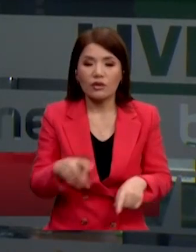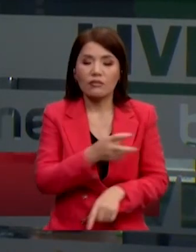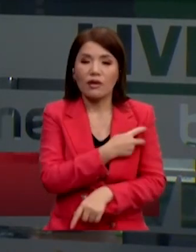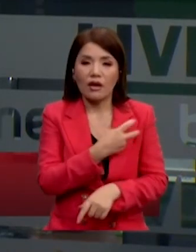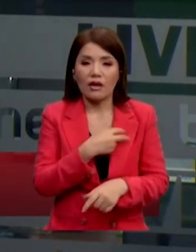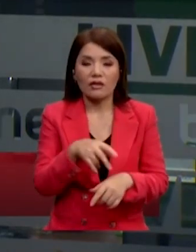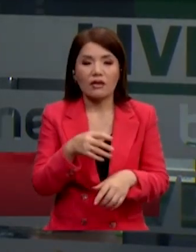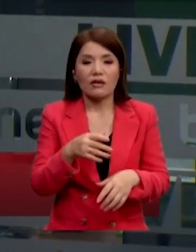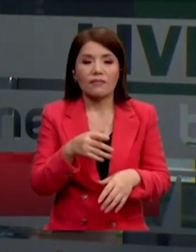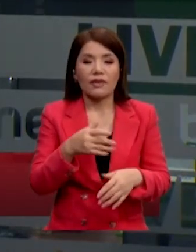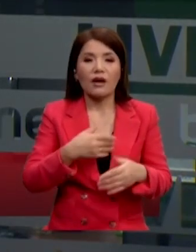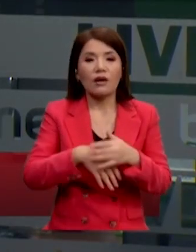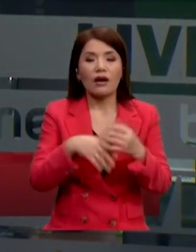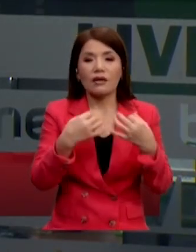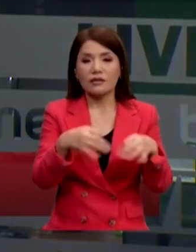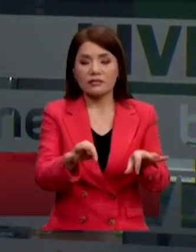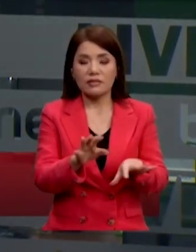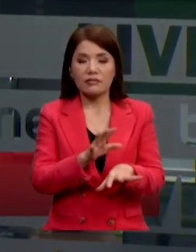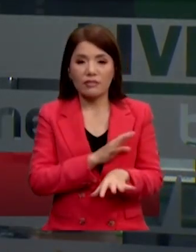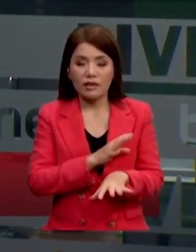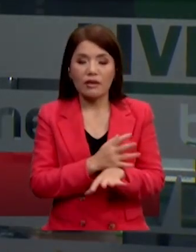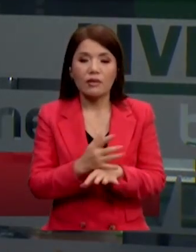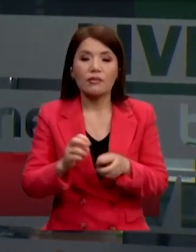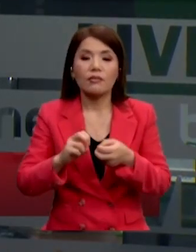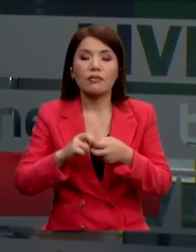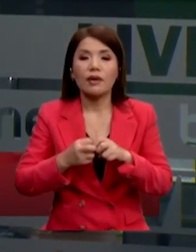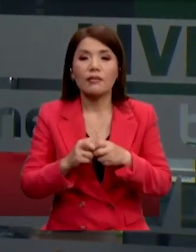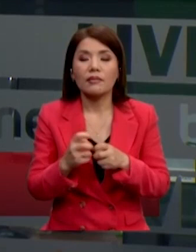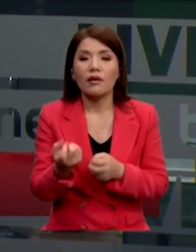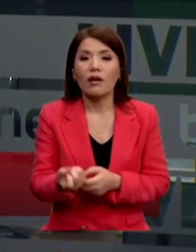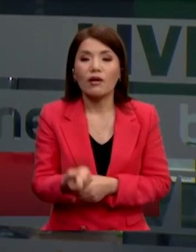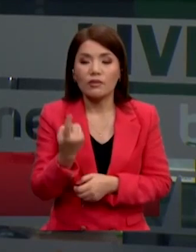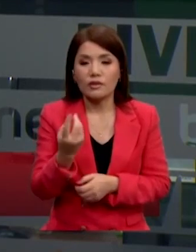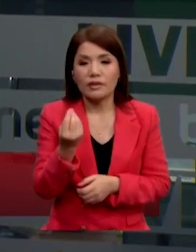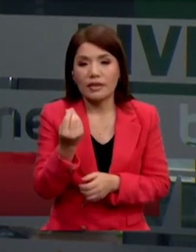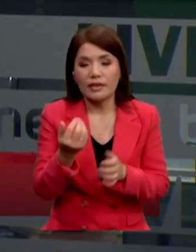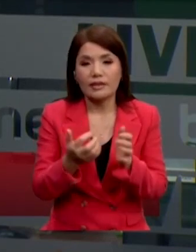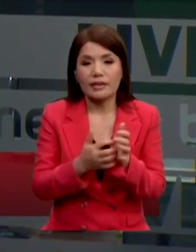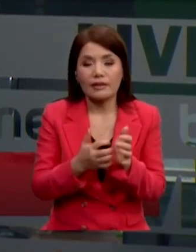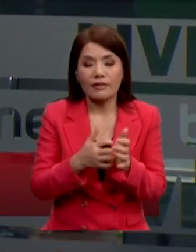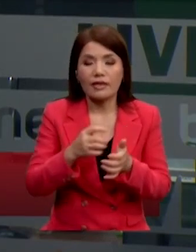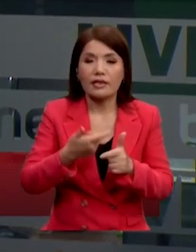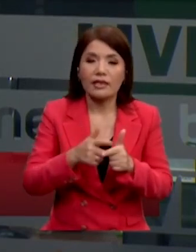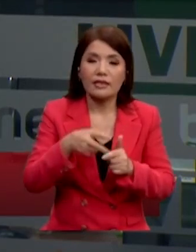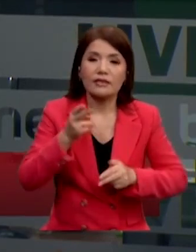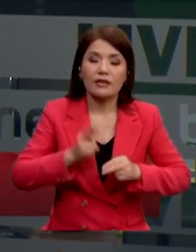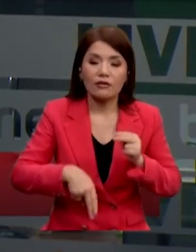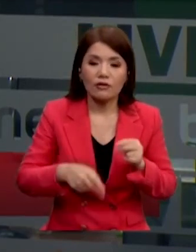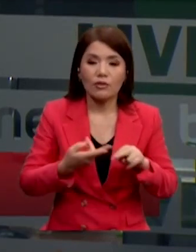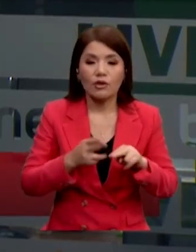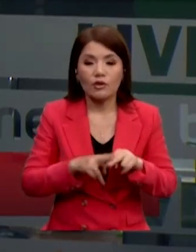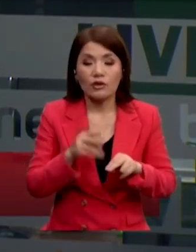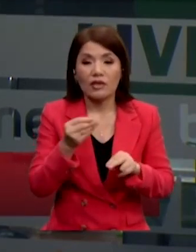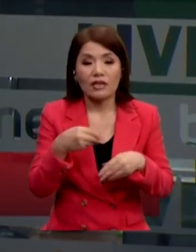ақысыз демалысқа жіберген көрінеді. Барлық мәселе ақшаның таусылғанынан дейді. Сонда медициналық сақтандыру қоры жеткілікті